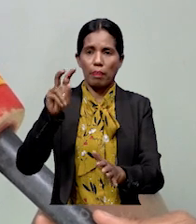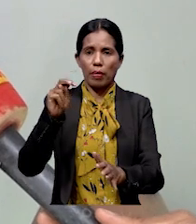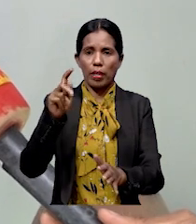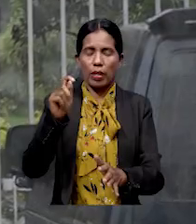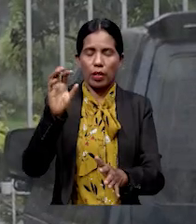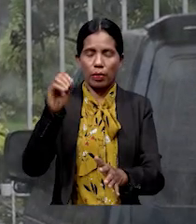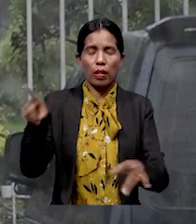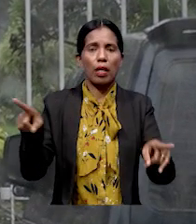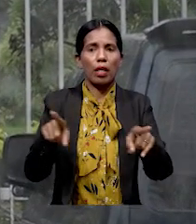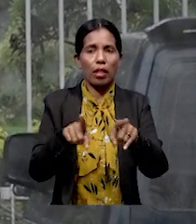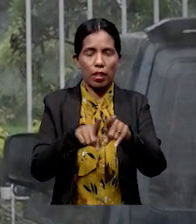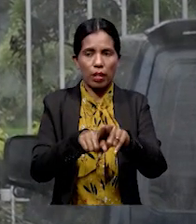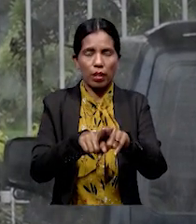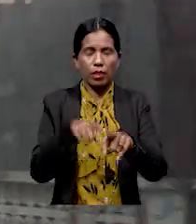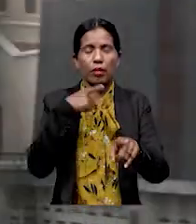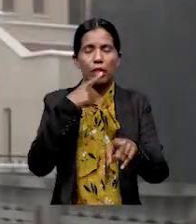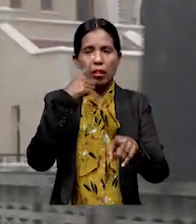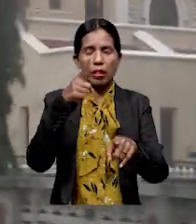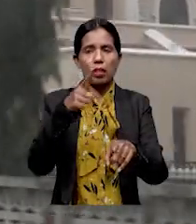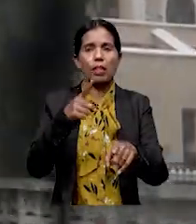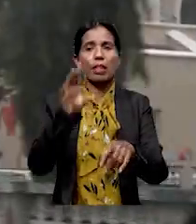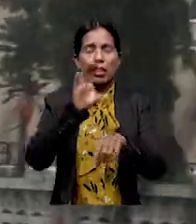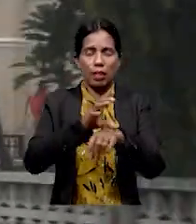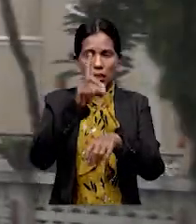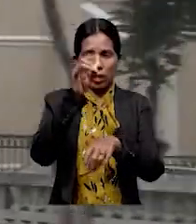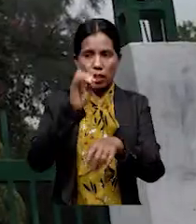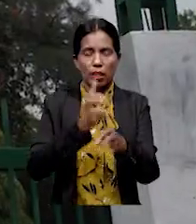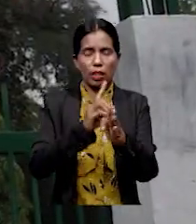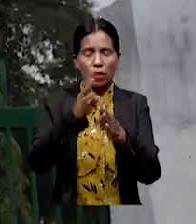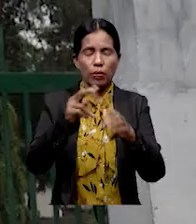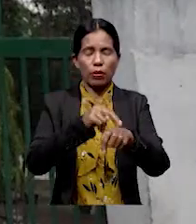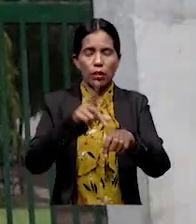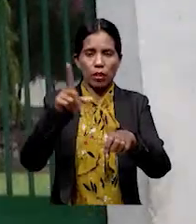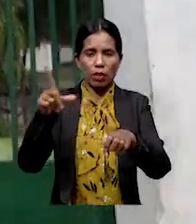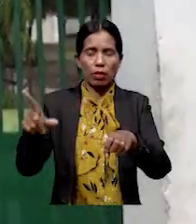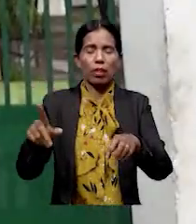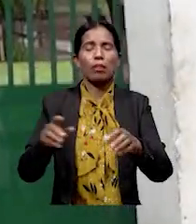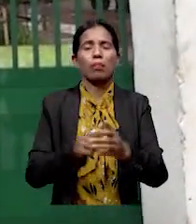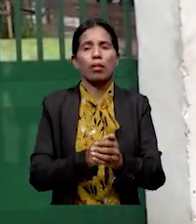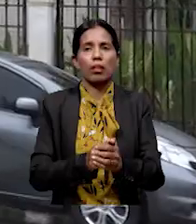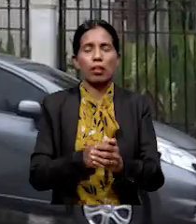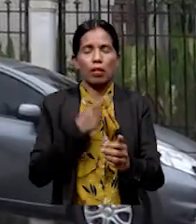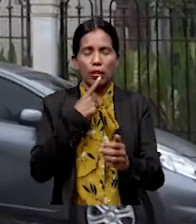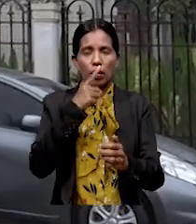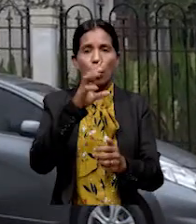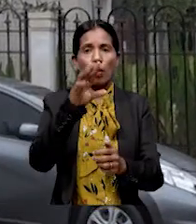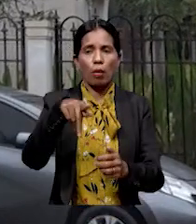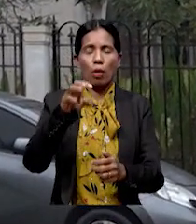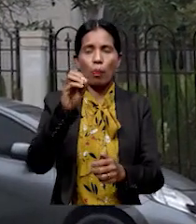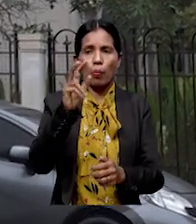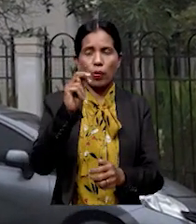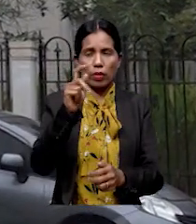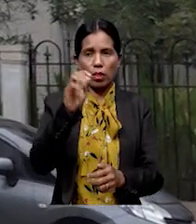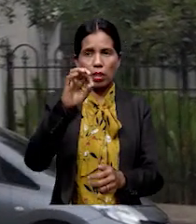hanesan sacerdote Arquidiocese Dili, ba diretor nasional Instituto Missão Pontifícia Timor-Leste